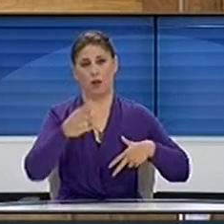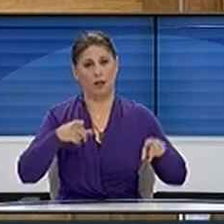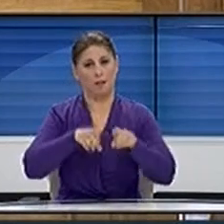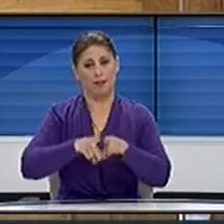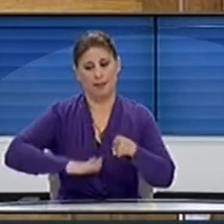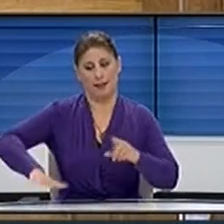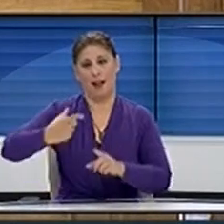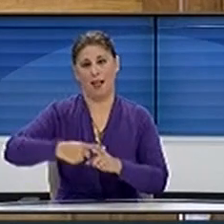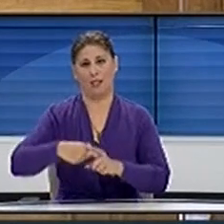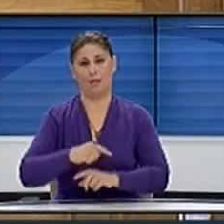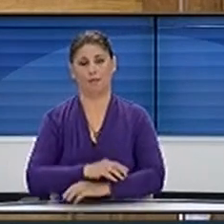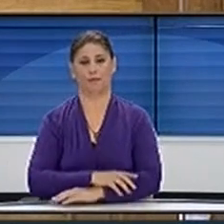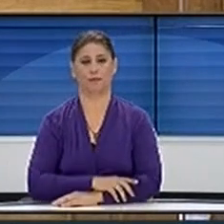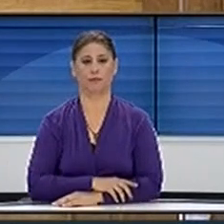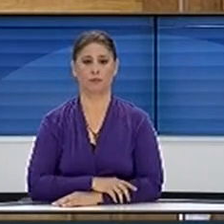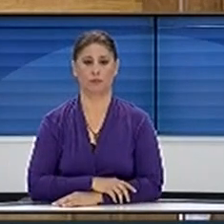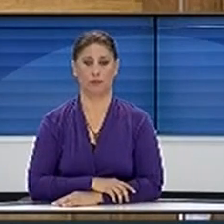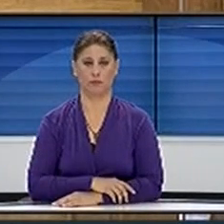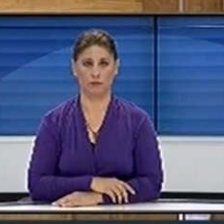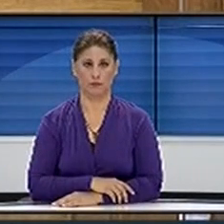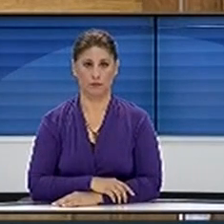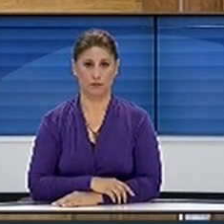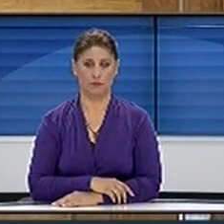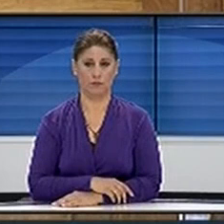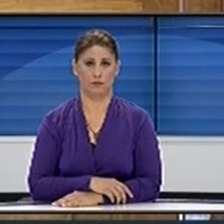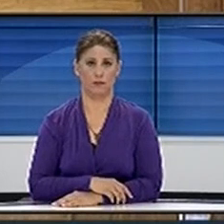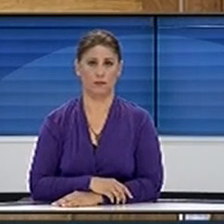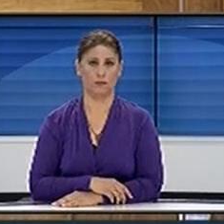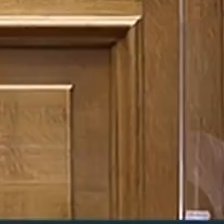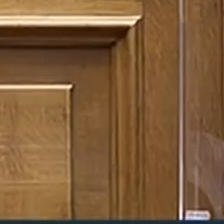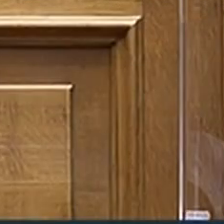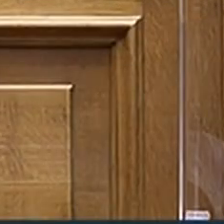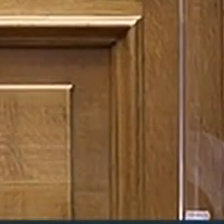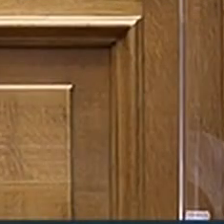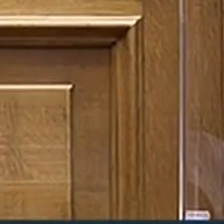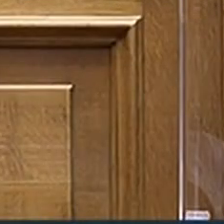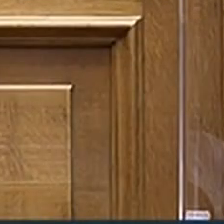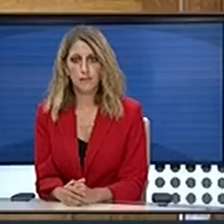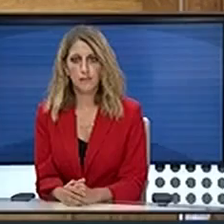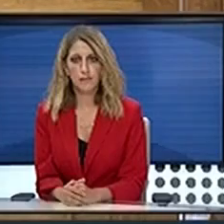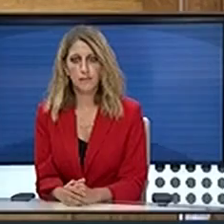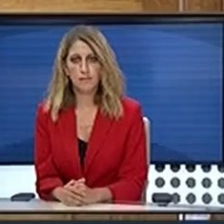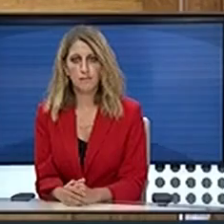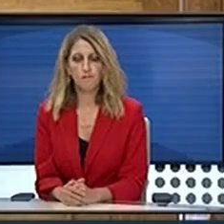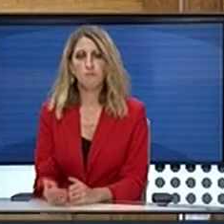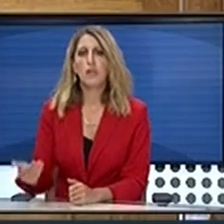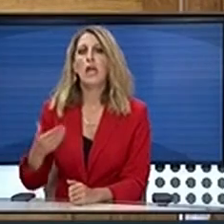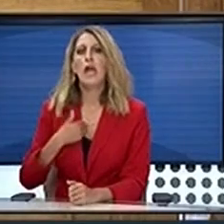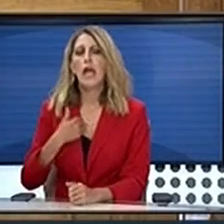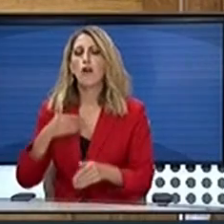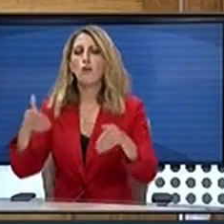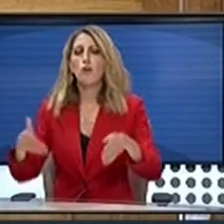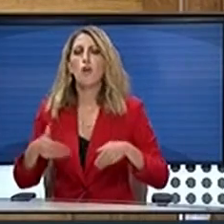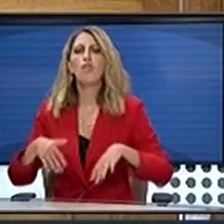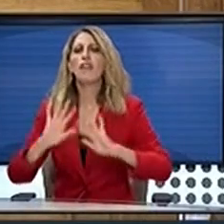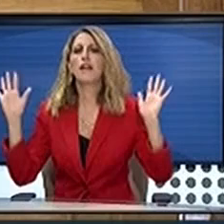της ο τόπος. Σε όσους σκέφτονται έτσι, η απάντηση είναι μία. Εγώ δεν κάνω πίσω και